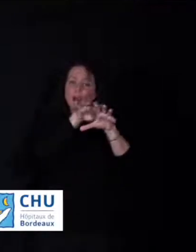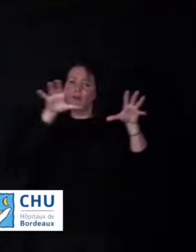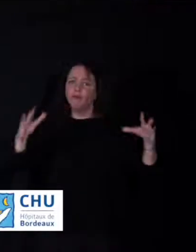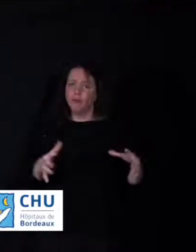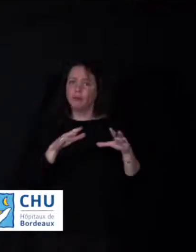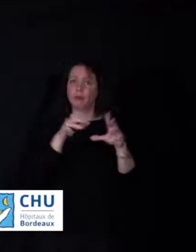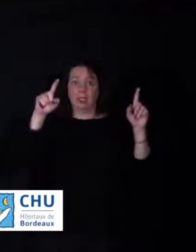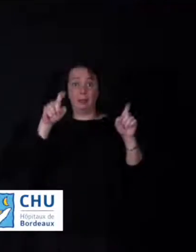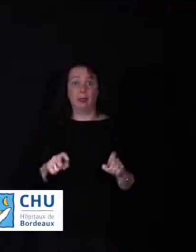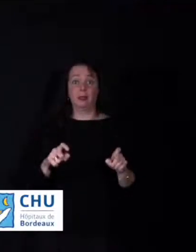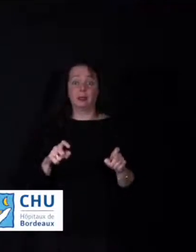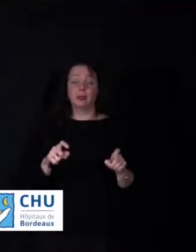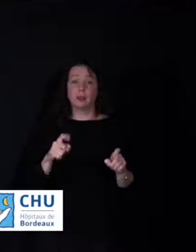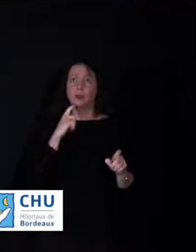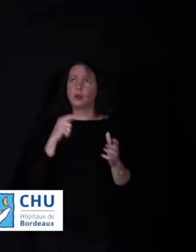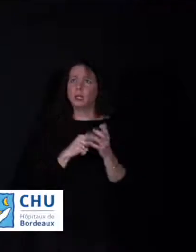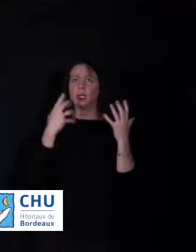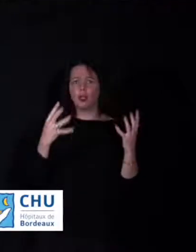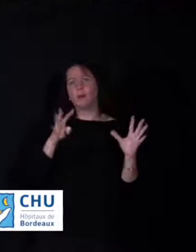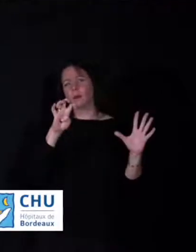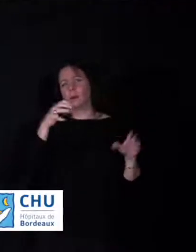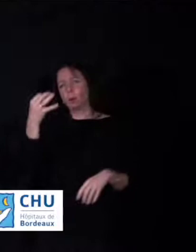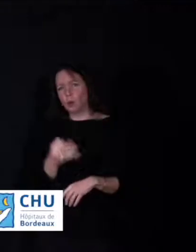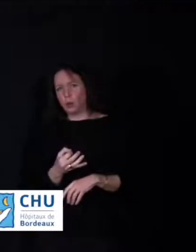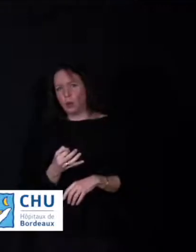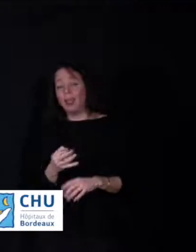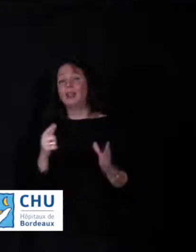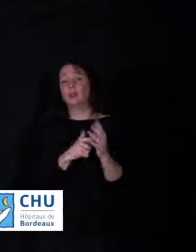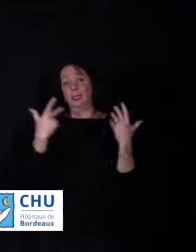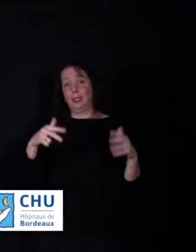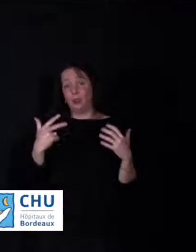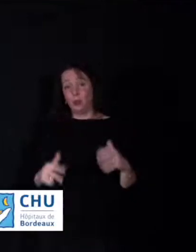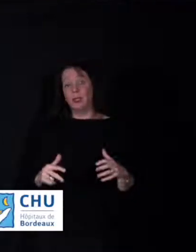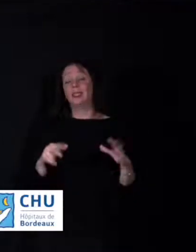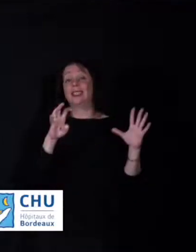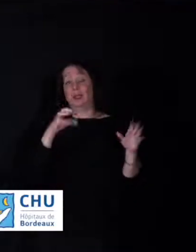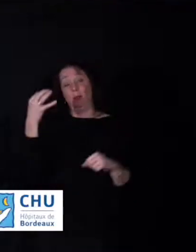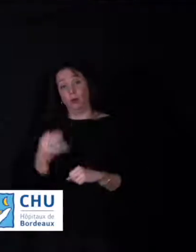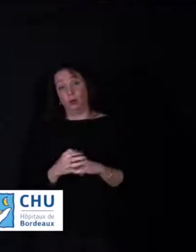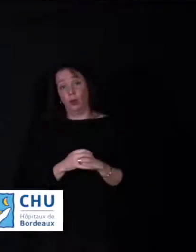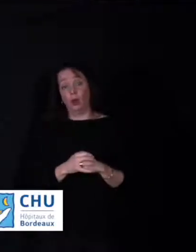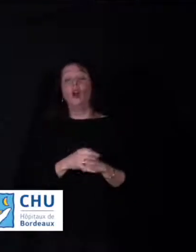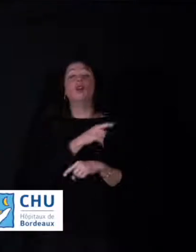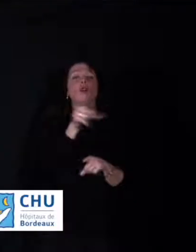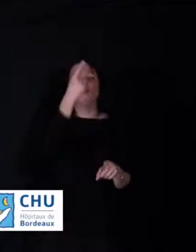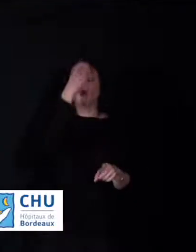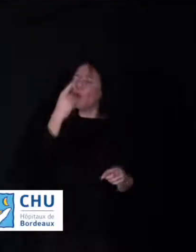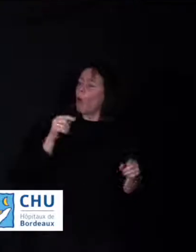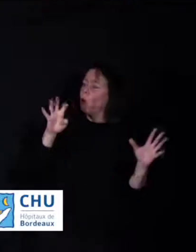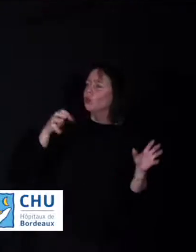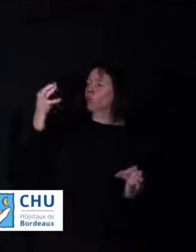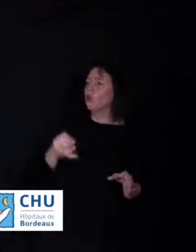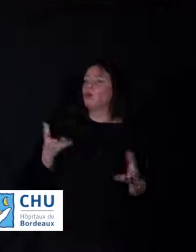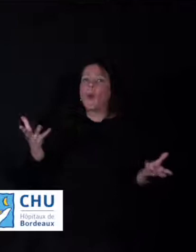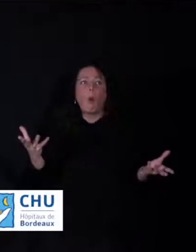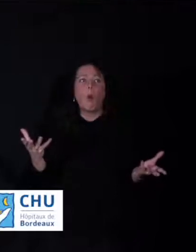baisse en France, avec en 2009 90%, et en 2018, 90%. Alors vous allez vous dire, 90% finalement,